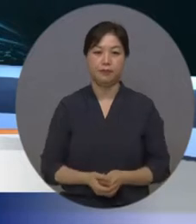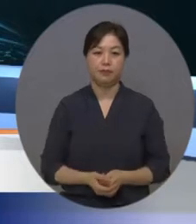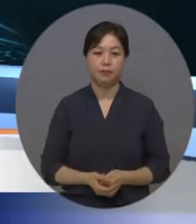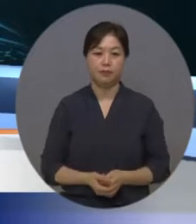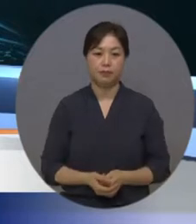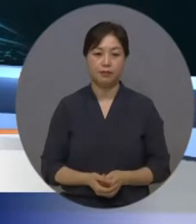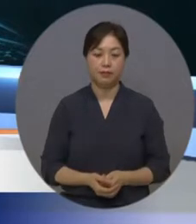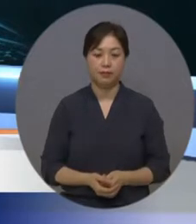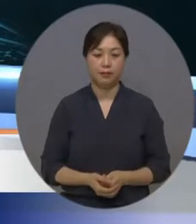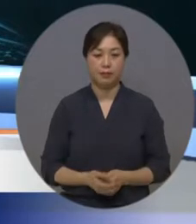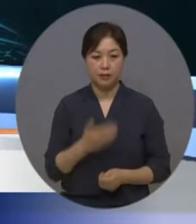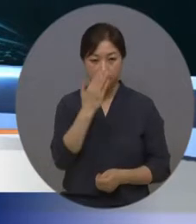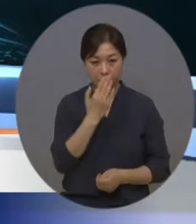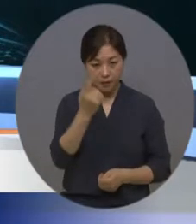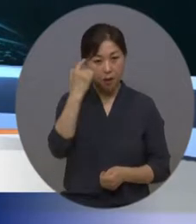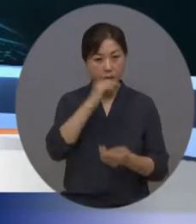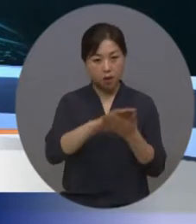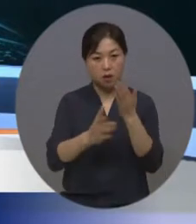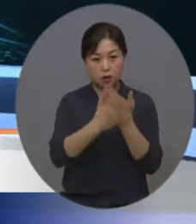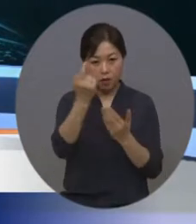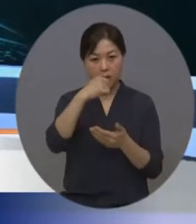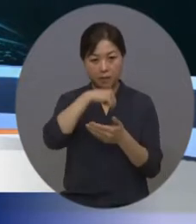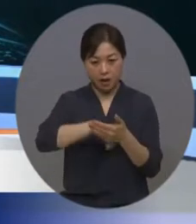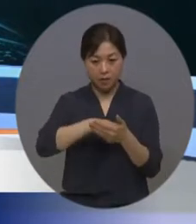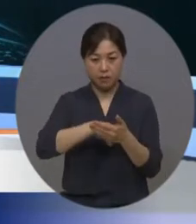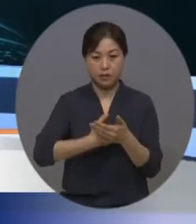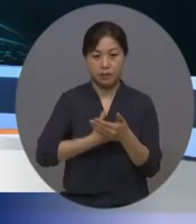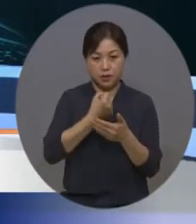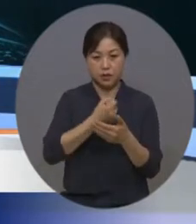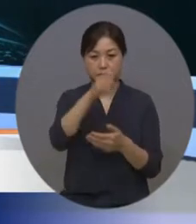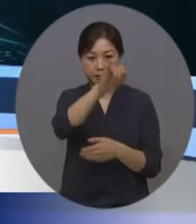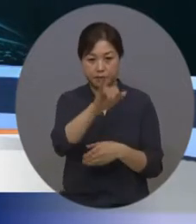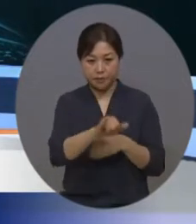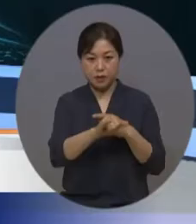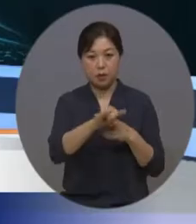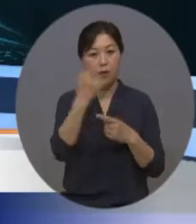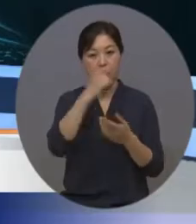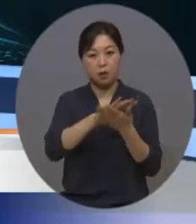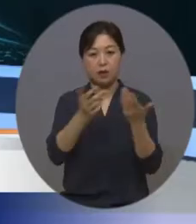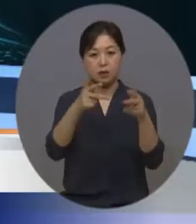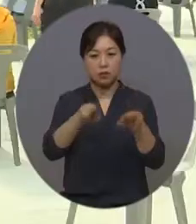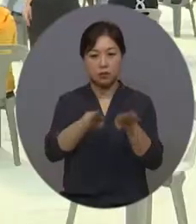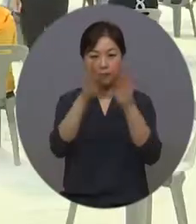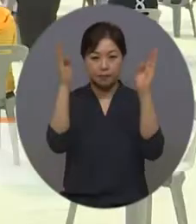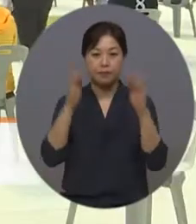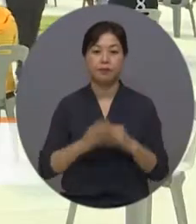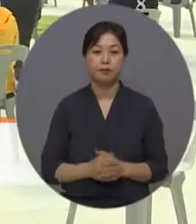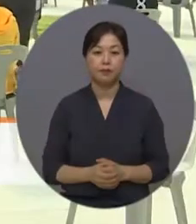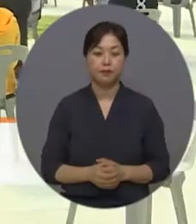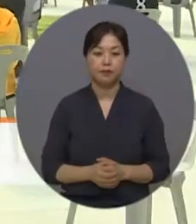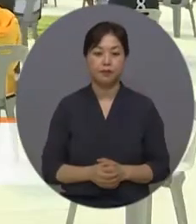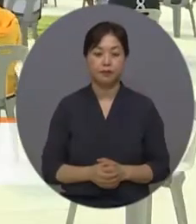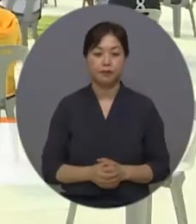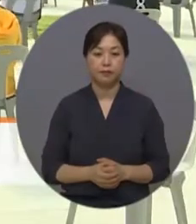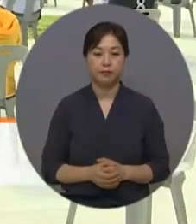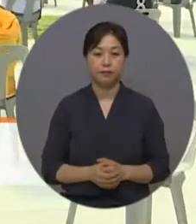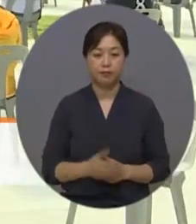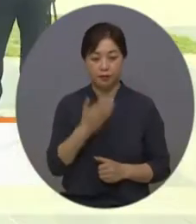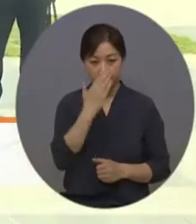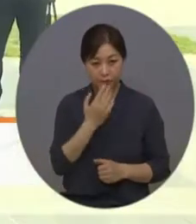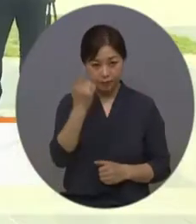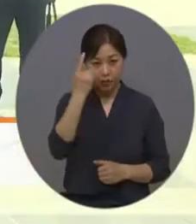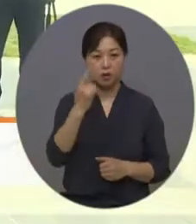순천시가 평화통일의 염원을 담아 한반도 평화 정원을 개장했습니다 순천시가 지난 6월